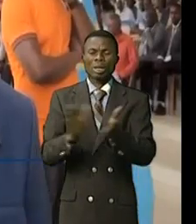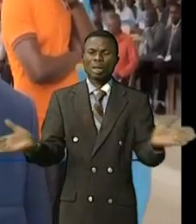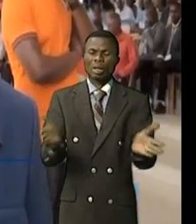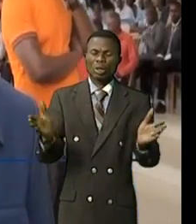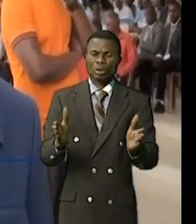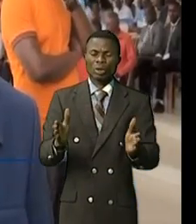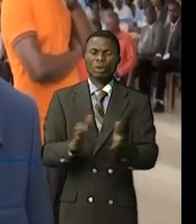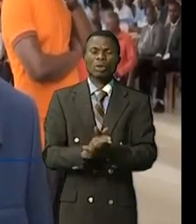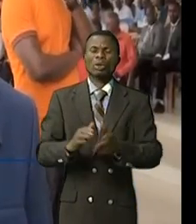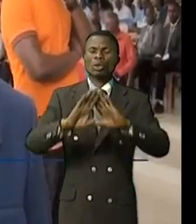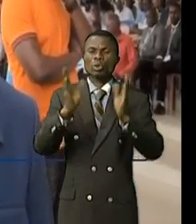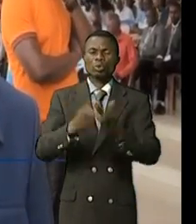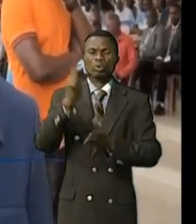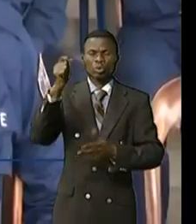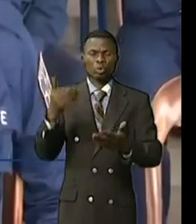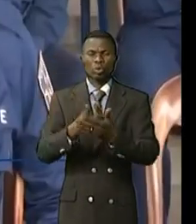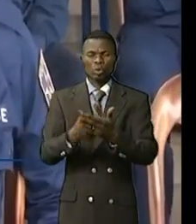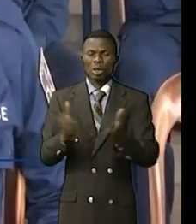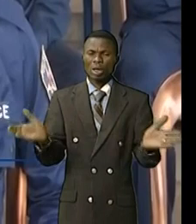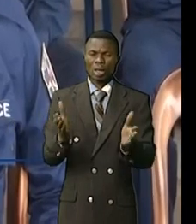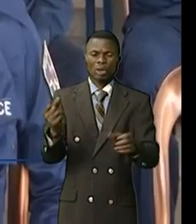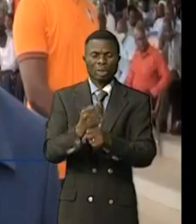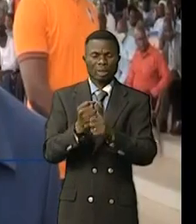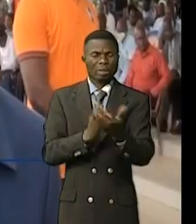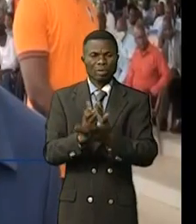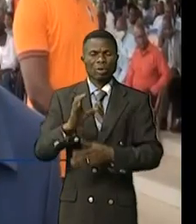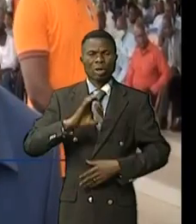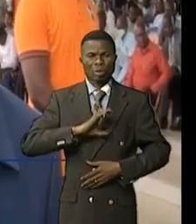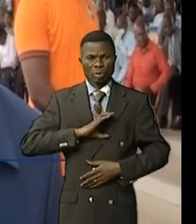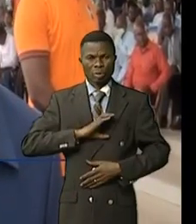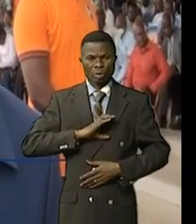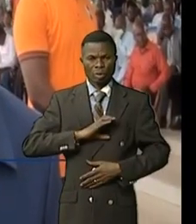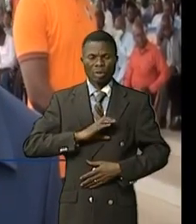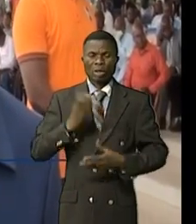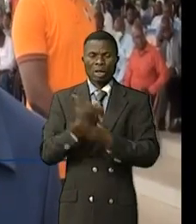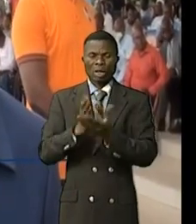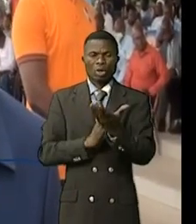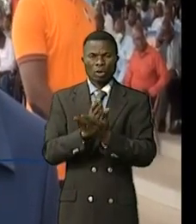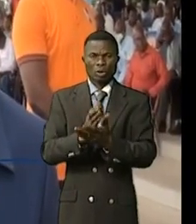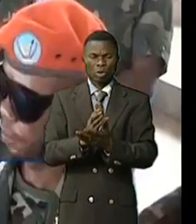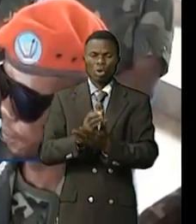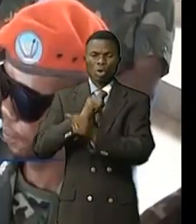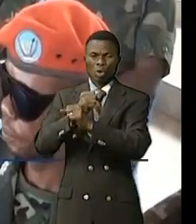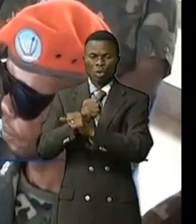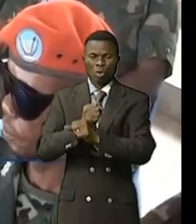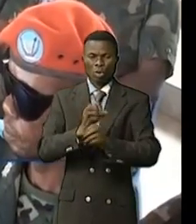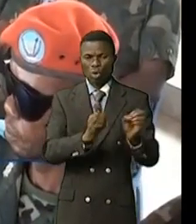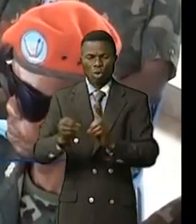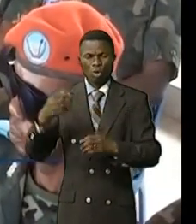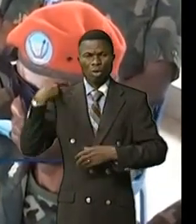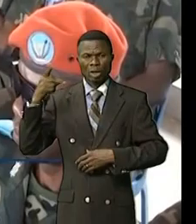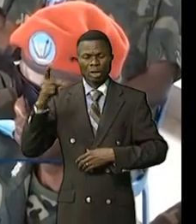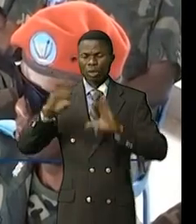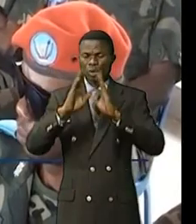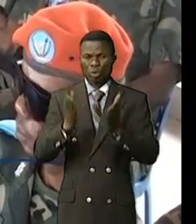les heureux promis tout en les exhortant au professionnalisme avec un apport efficace pour le maintien de l'ordre public et l'éradication